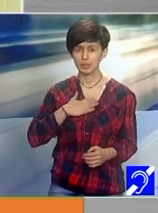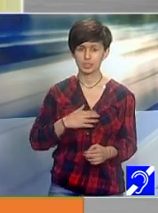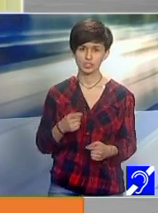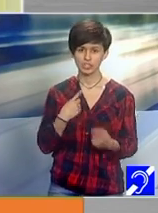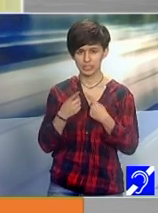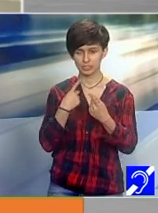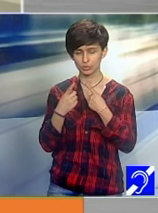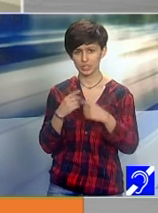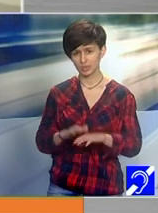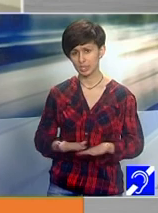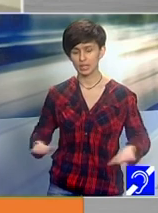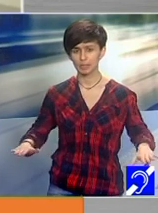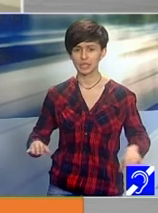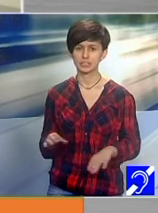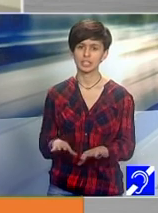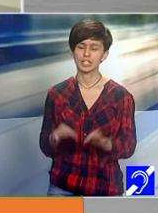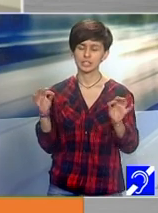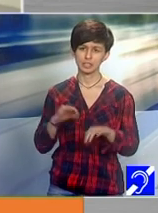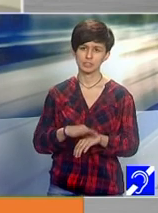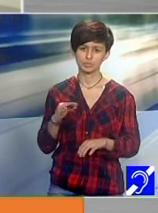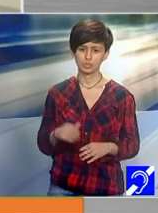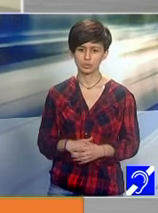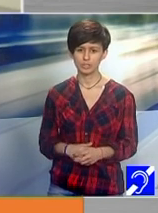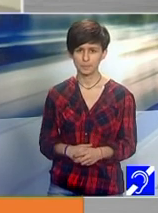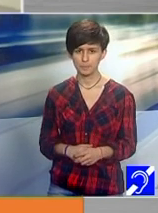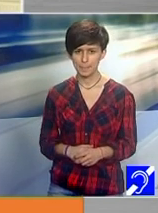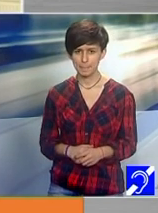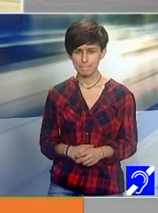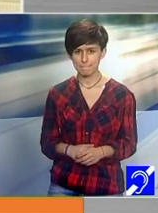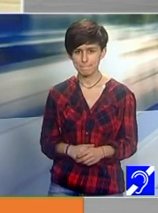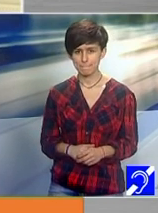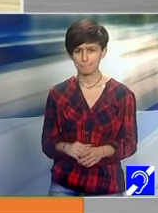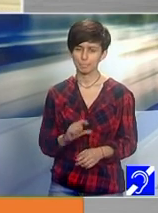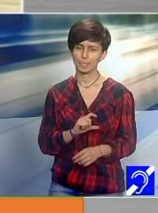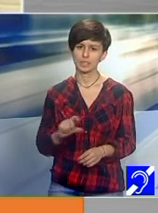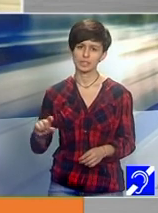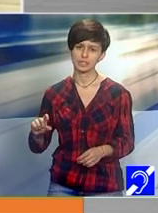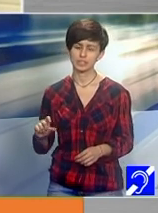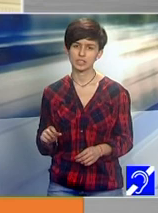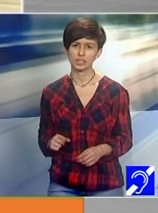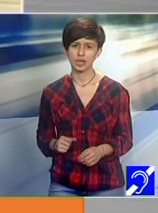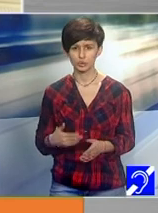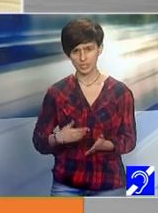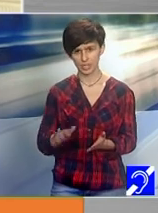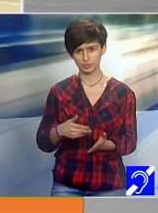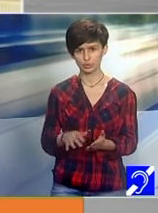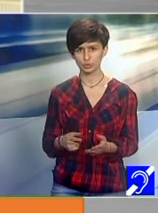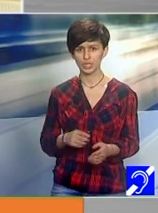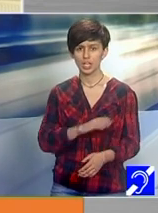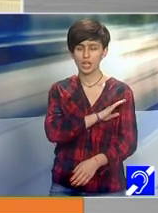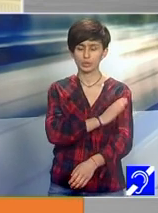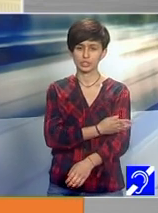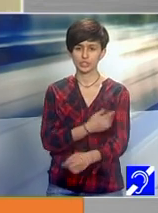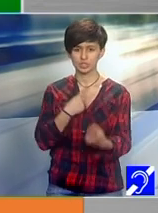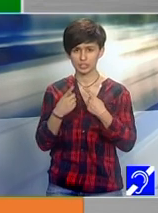soluții, însă de data aceasta nu s-a mai putut din cauza refuzului la un moment dat a autorităților de a discuta pe probleme.